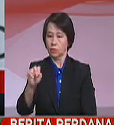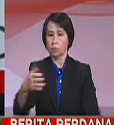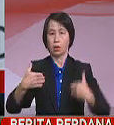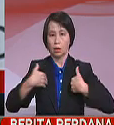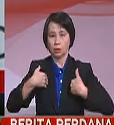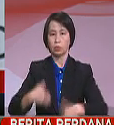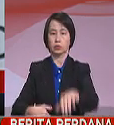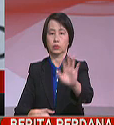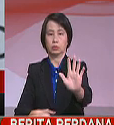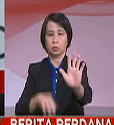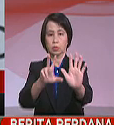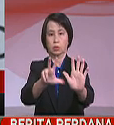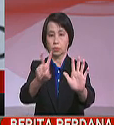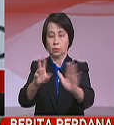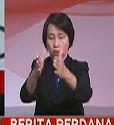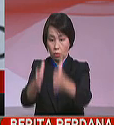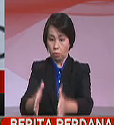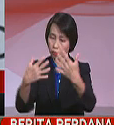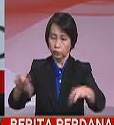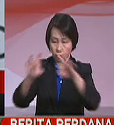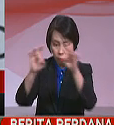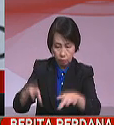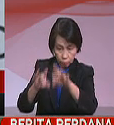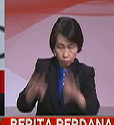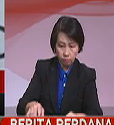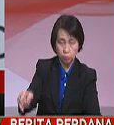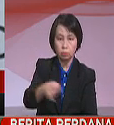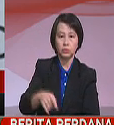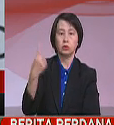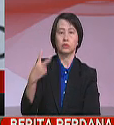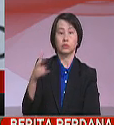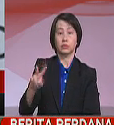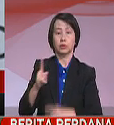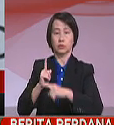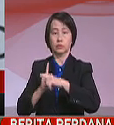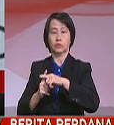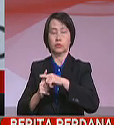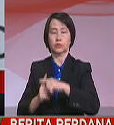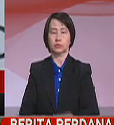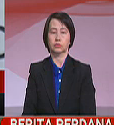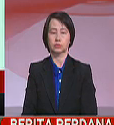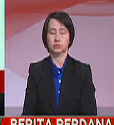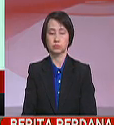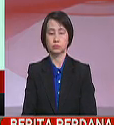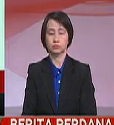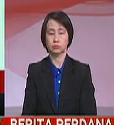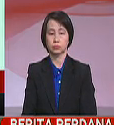sejumlah 532 individu telah disaring di mana 12 kes dikesan positif COVID-19.